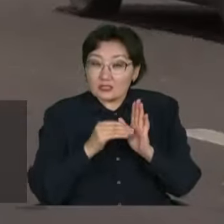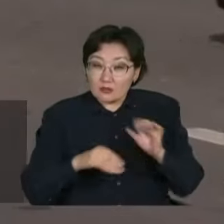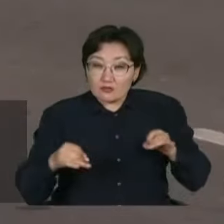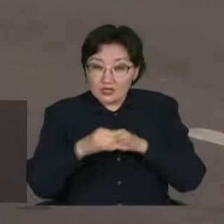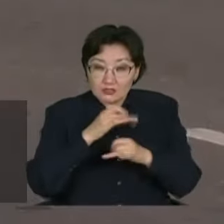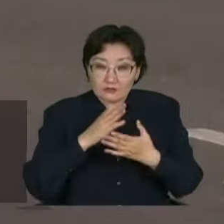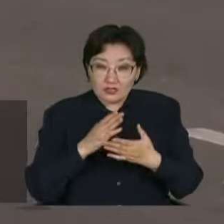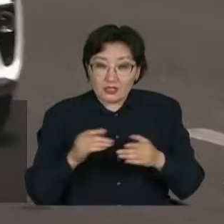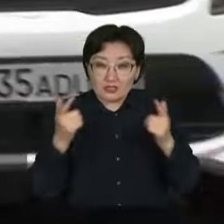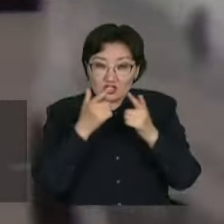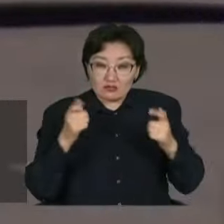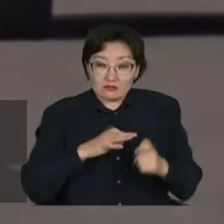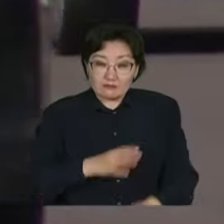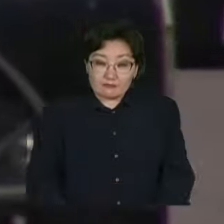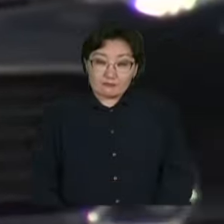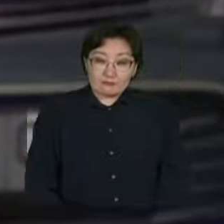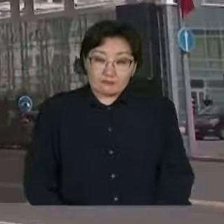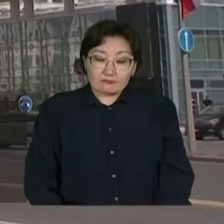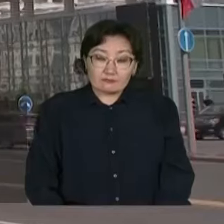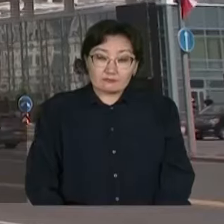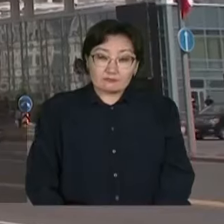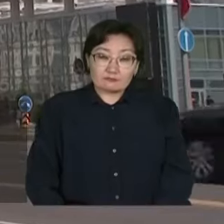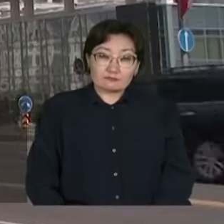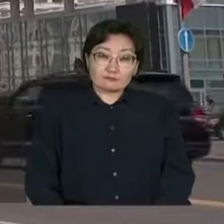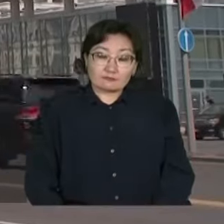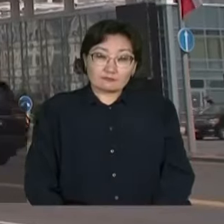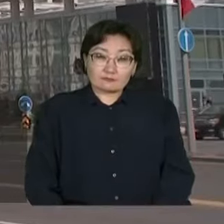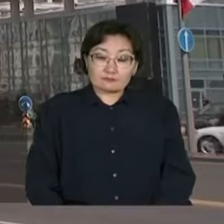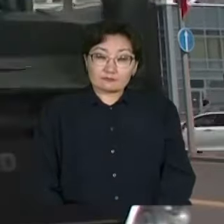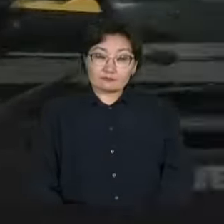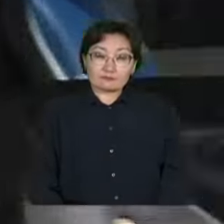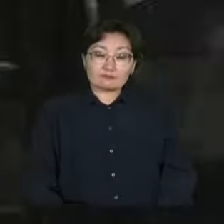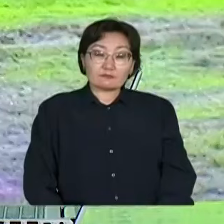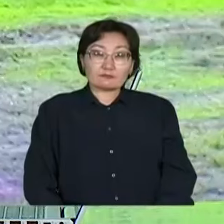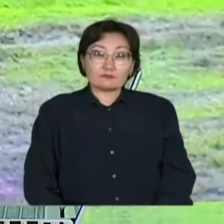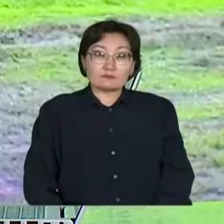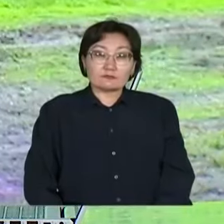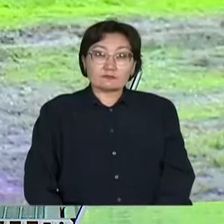жеткізді. Кәмшат Мұхамеджан, Данияр Омар, Дастан Темірбекұлы, Алматы телеарнасы, Астана.